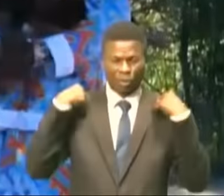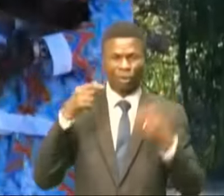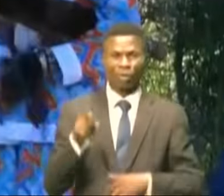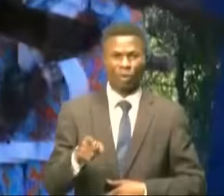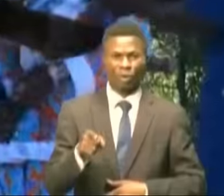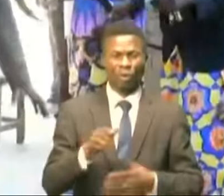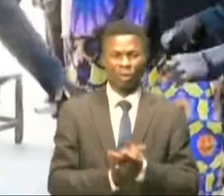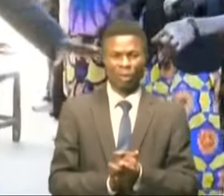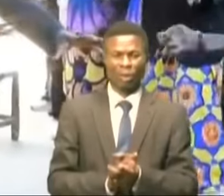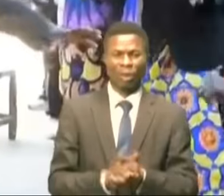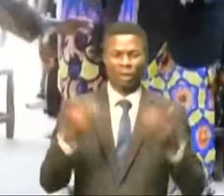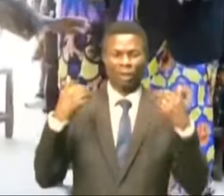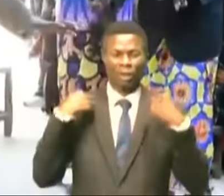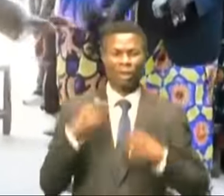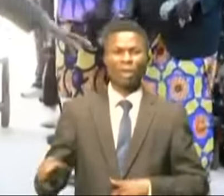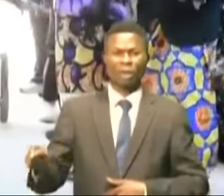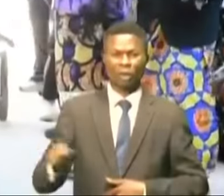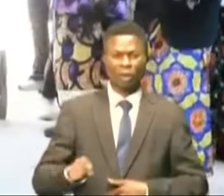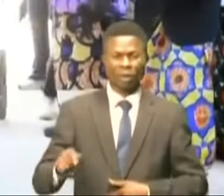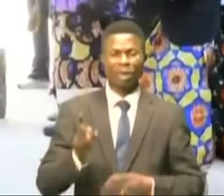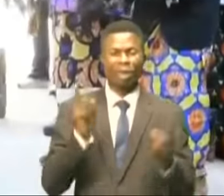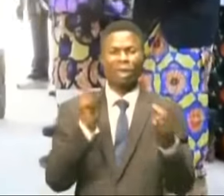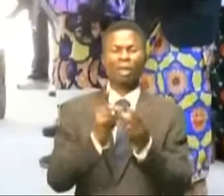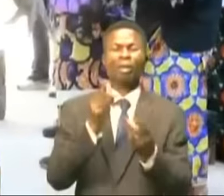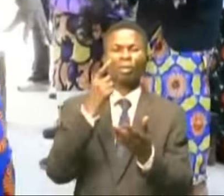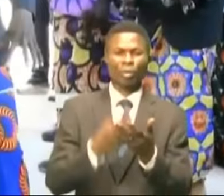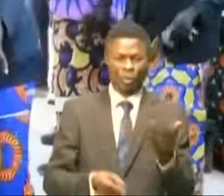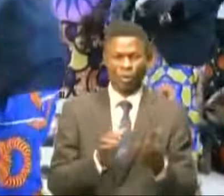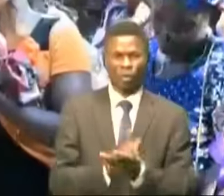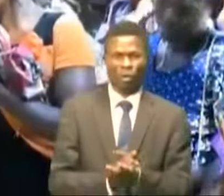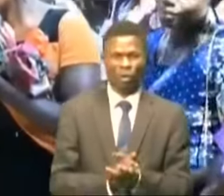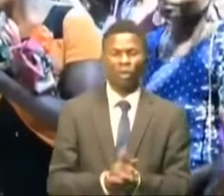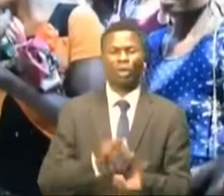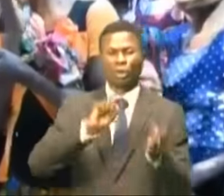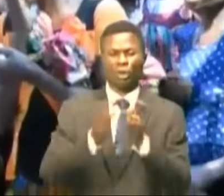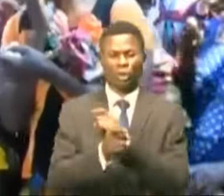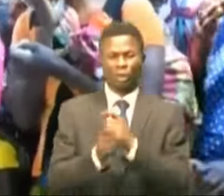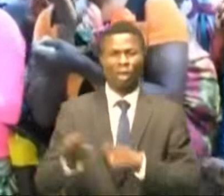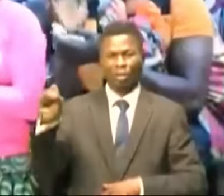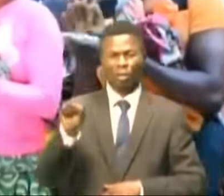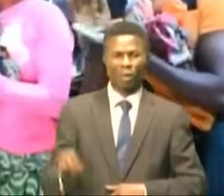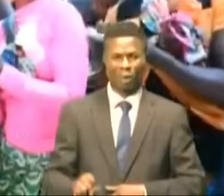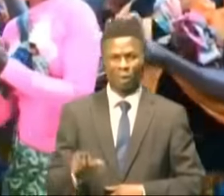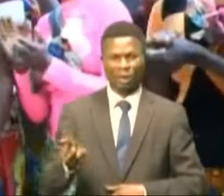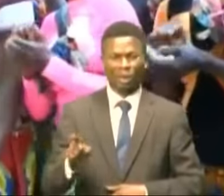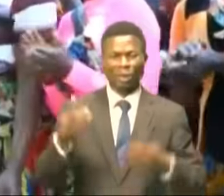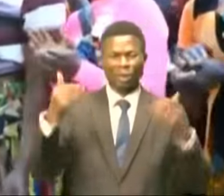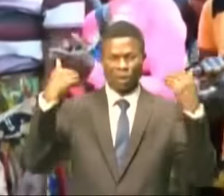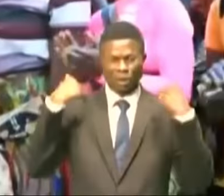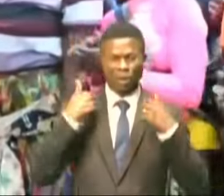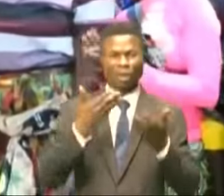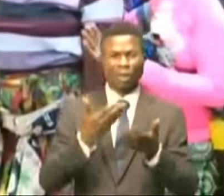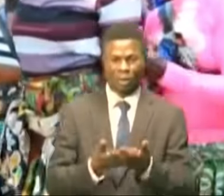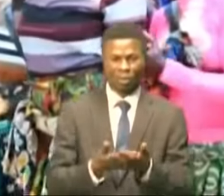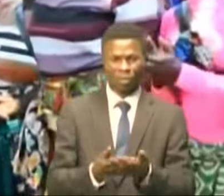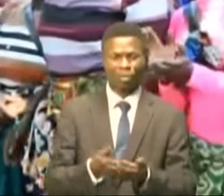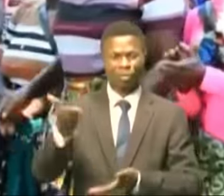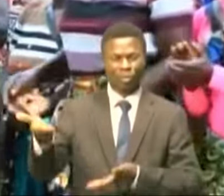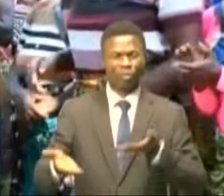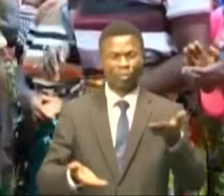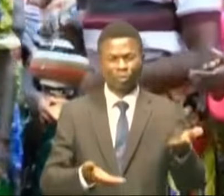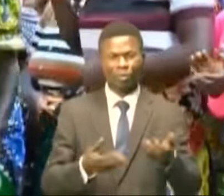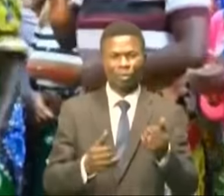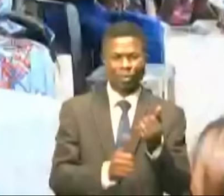12 chefs de terre au total étaient à la rencontre de la femme qui métamorphose des secteurs de Lufupa. Les chants scandés et danses exhibées pour accueillir Laetitia